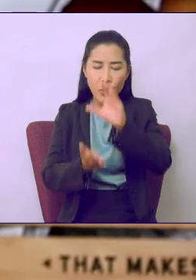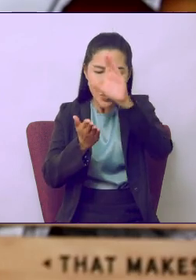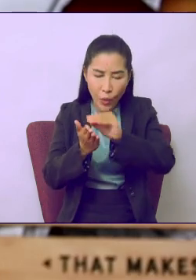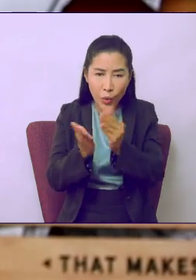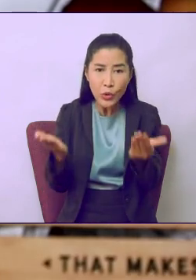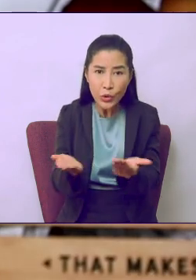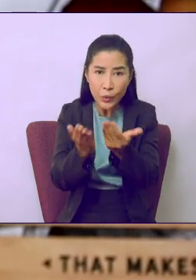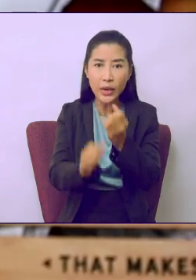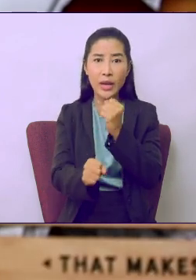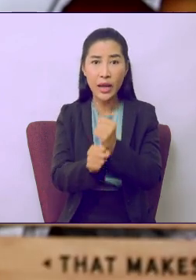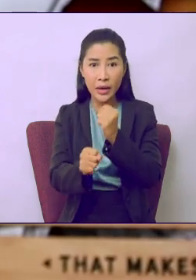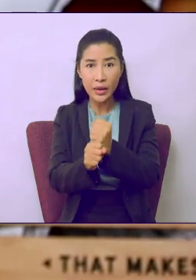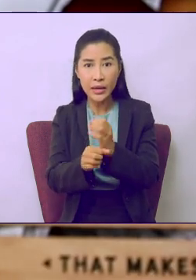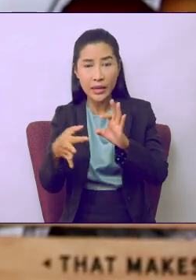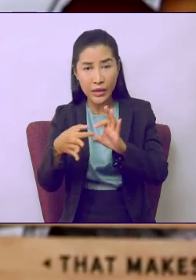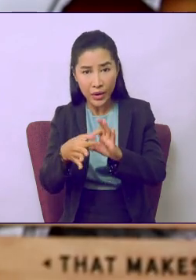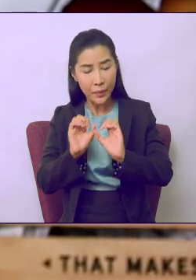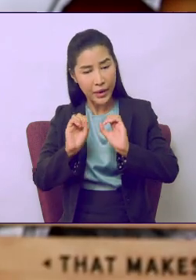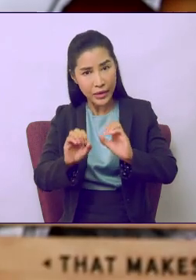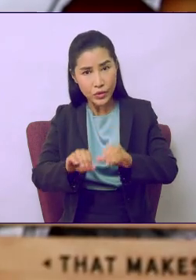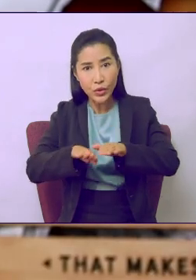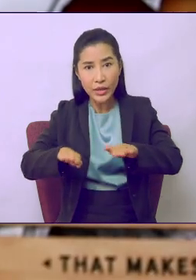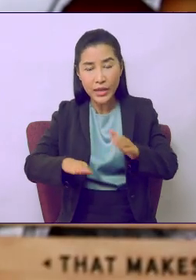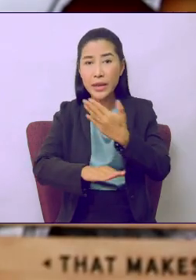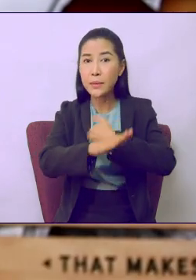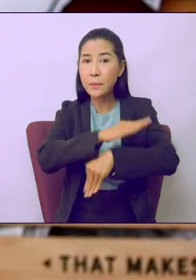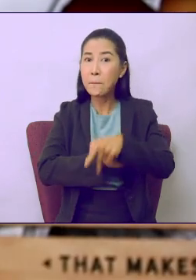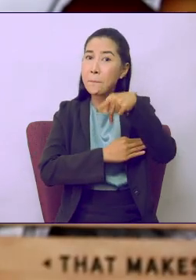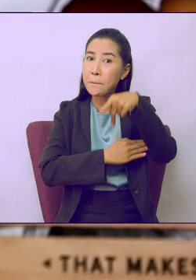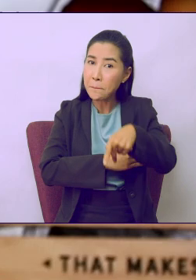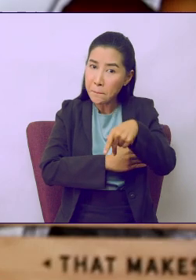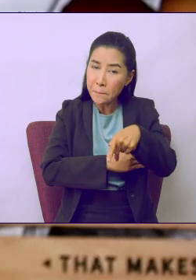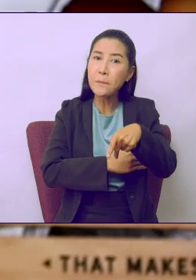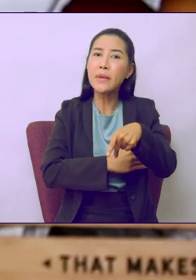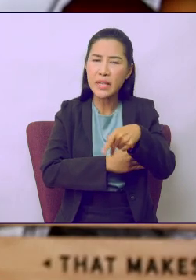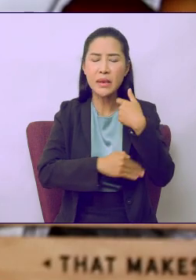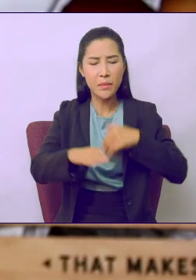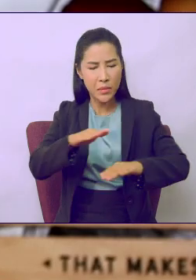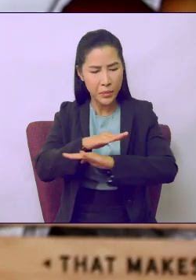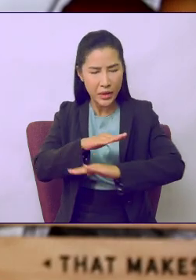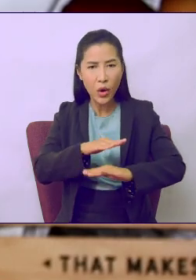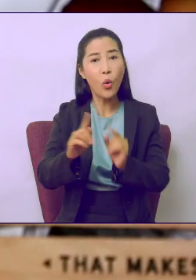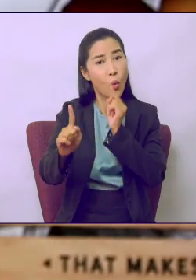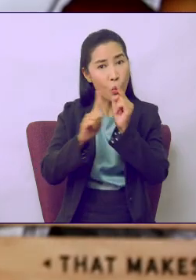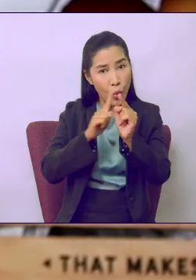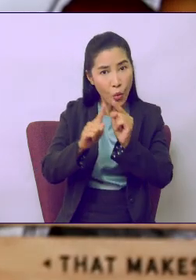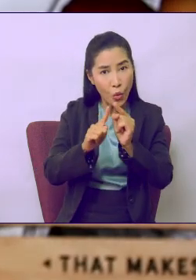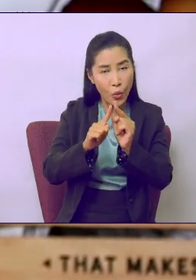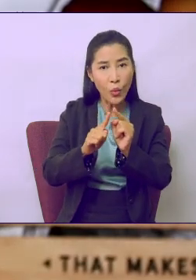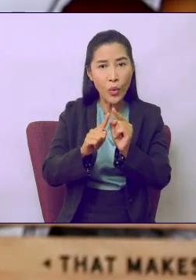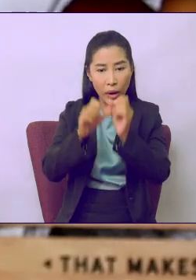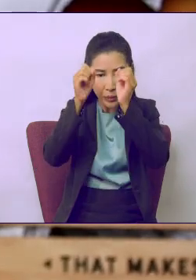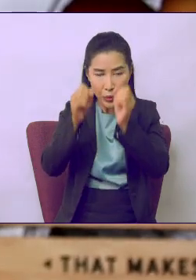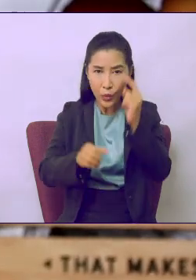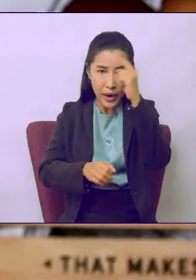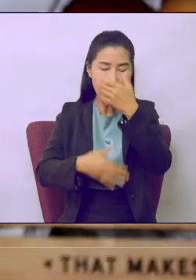กับโยคะนะครับในเด็กพิเศษนะครับลงเพจบ่อยๆนะครับเราจะได้มีฐานข้อมูไว้ไว้คุยกันนะครับสำหรับคุณครูที่สน